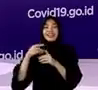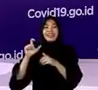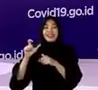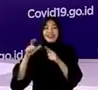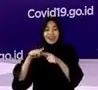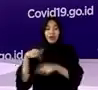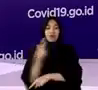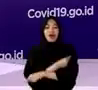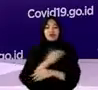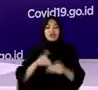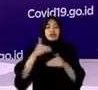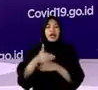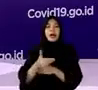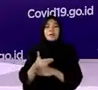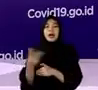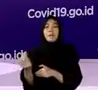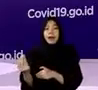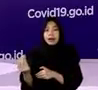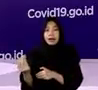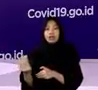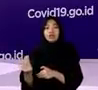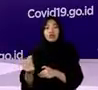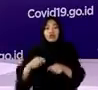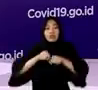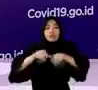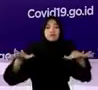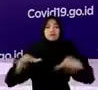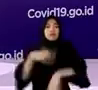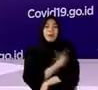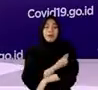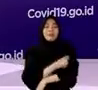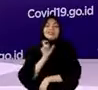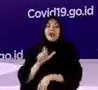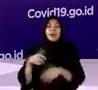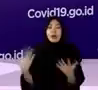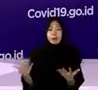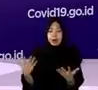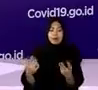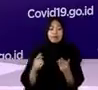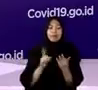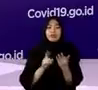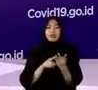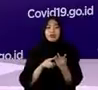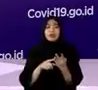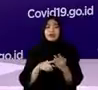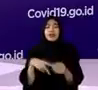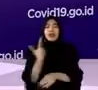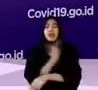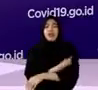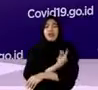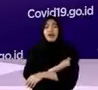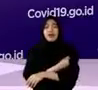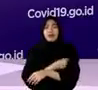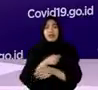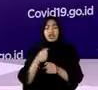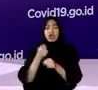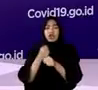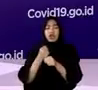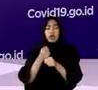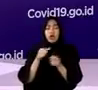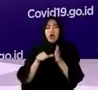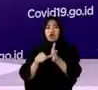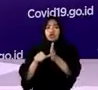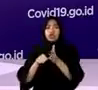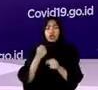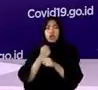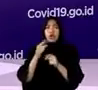mana dan bagaimana mekanisme pembagiannya? Lalu soal vaksin gotong royong, sudah berapa peserta dan berapa